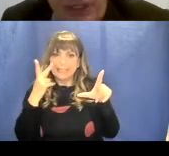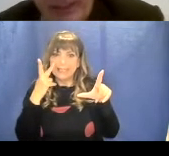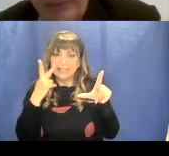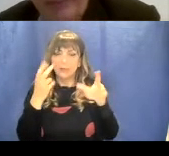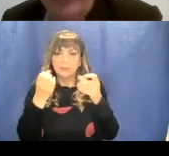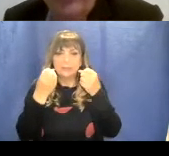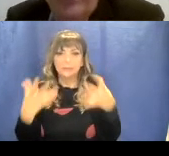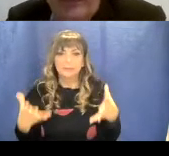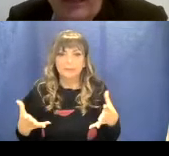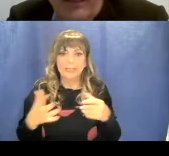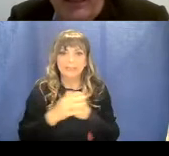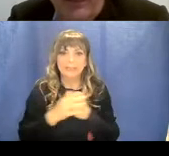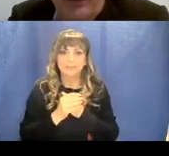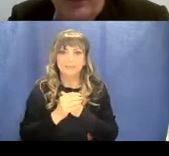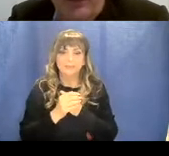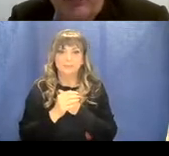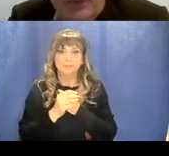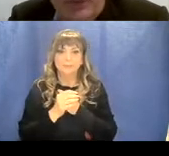succede